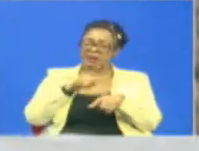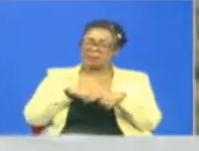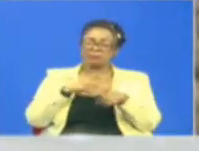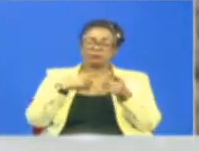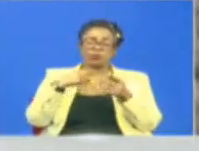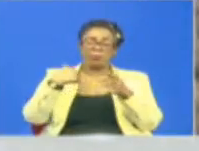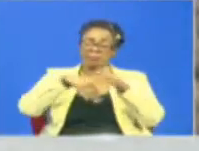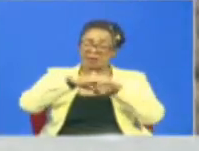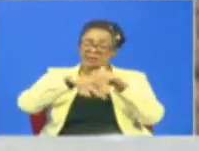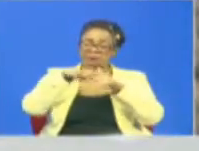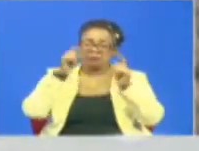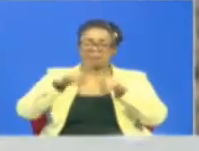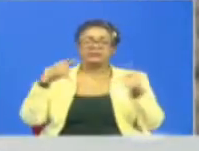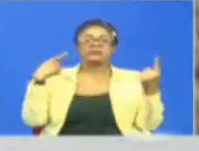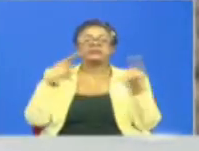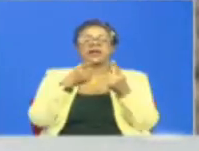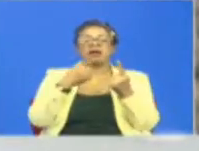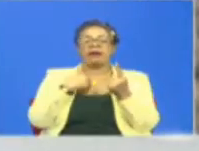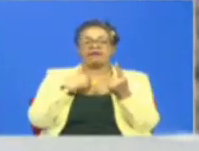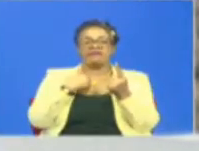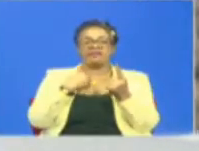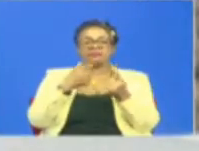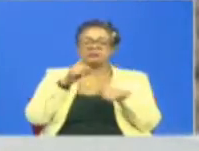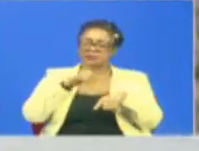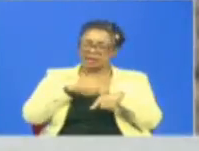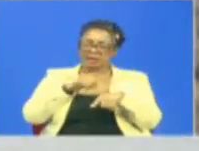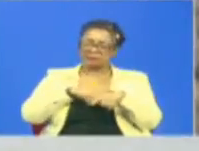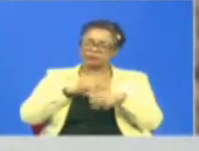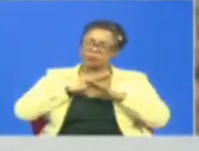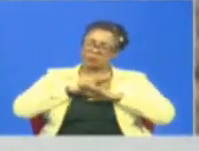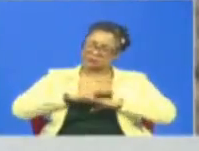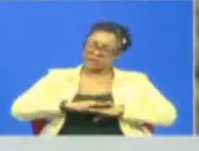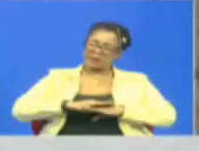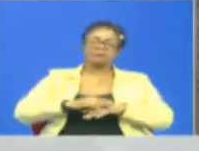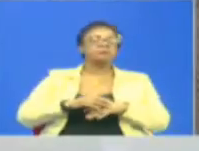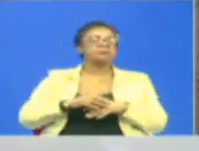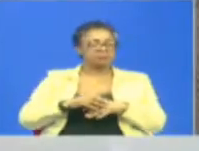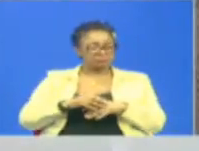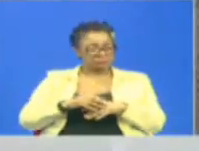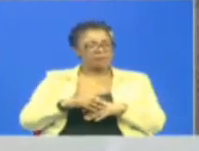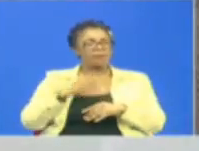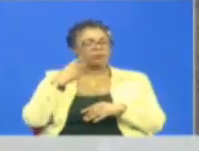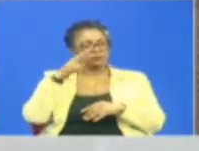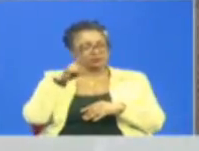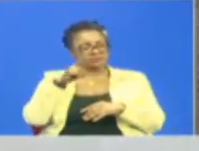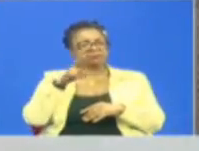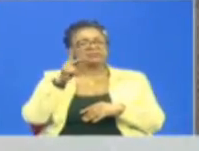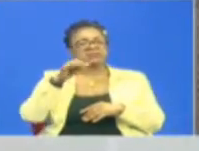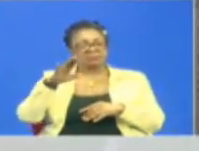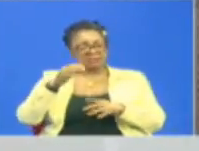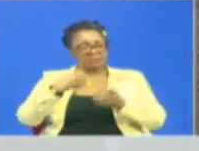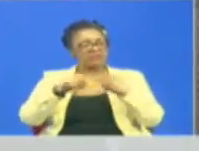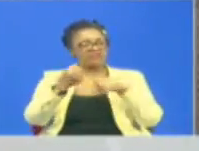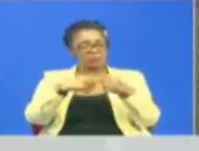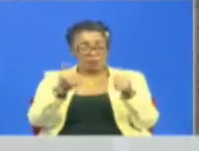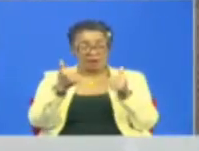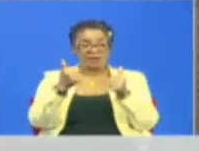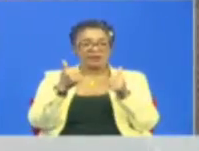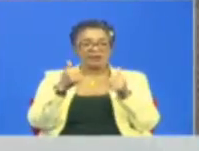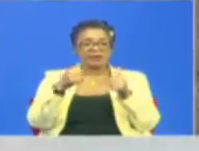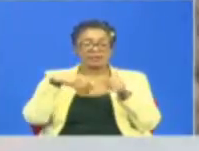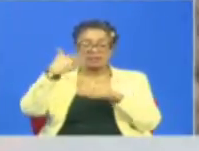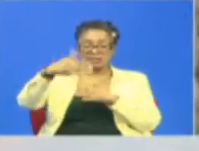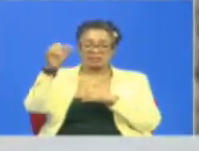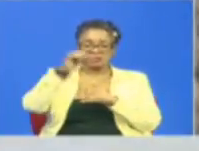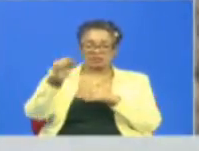na kitu ukiweza kuwa chini siku moja kabla umestaafu unajivunia. KCB tukiweza kufanya vizuri, labda season inakuja